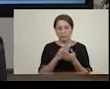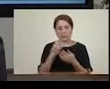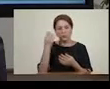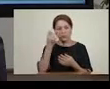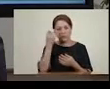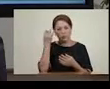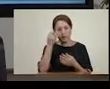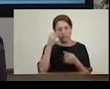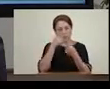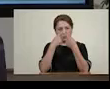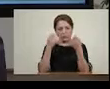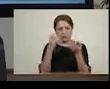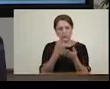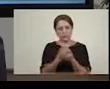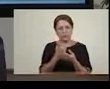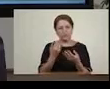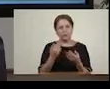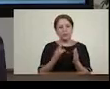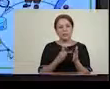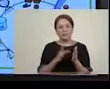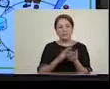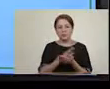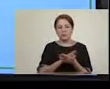toping va daftaringizga yozib oling.